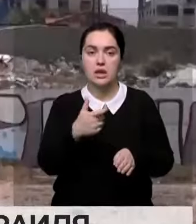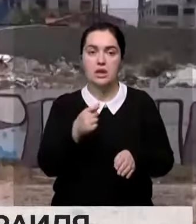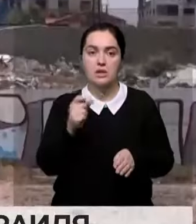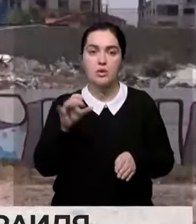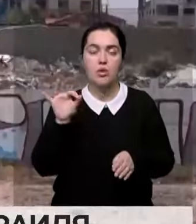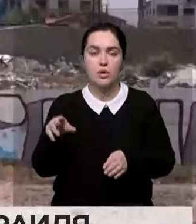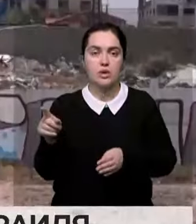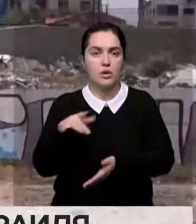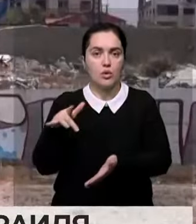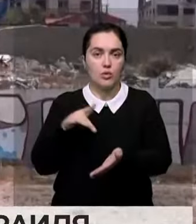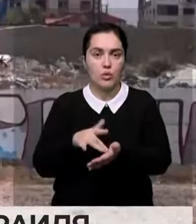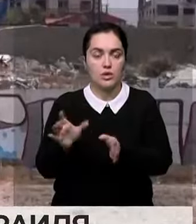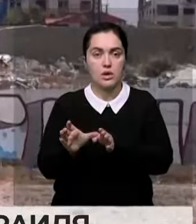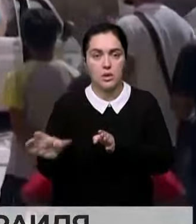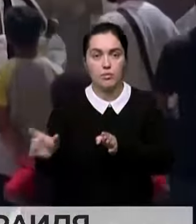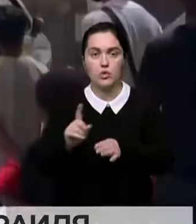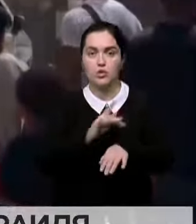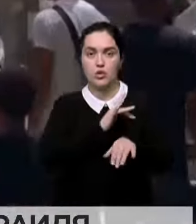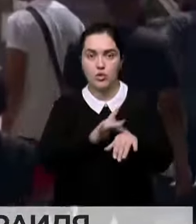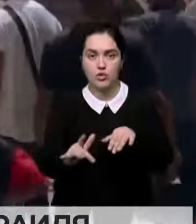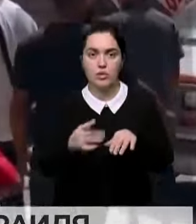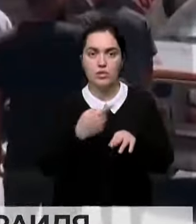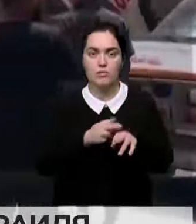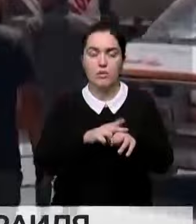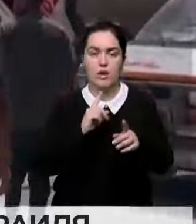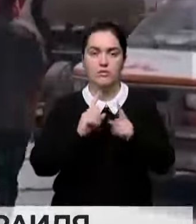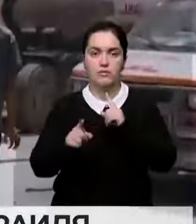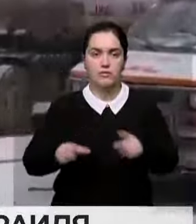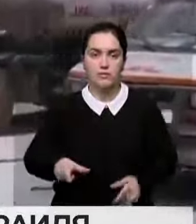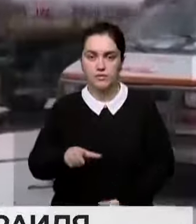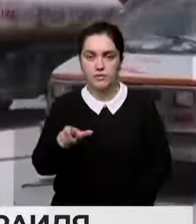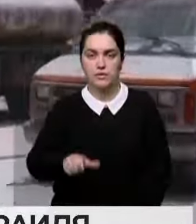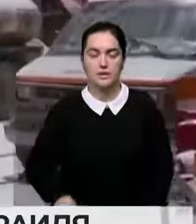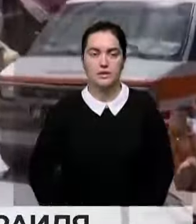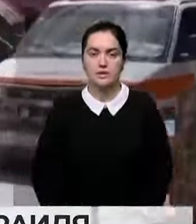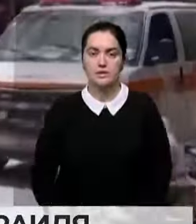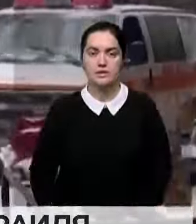север сектора Газа от основной части анклава, чтобы уничтожить инфраструктуру движения.